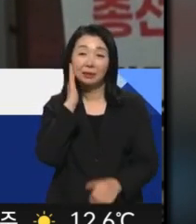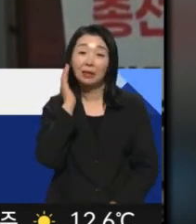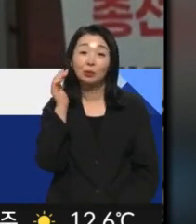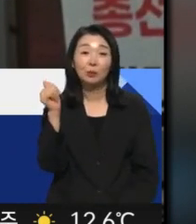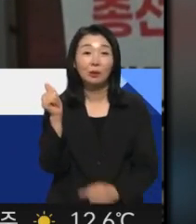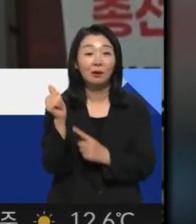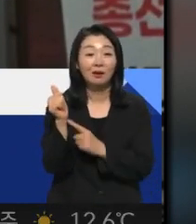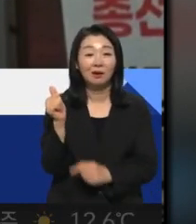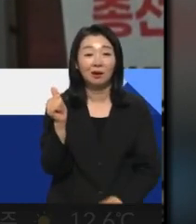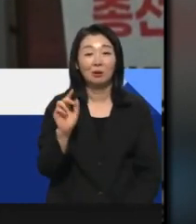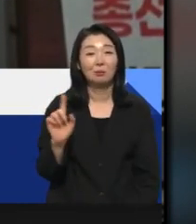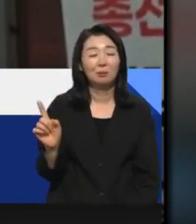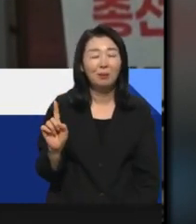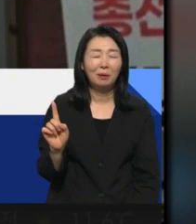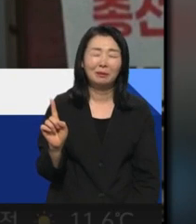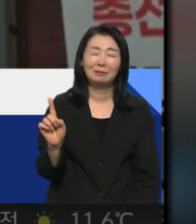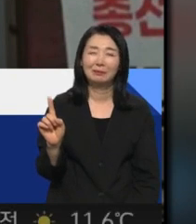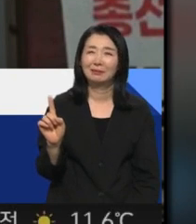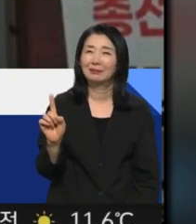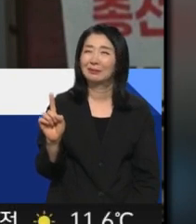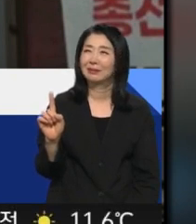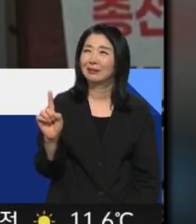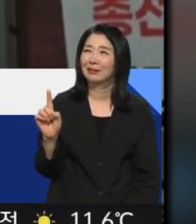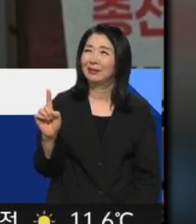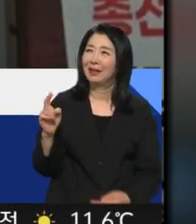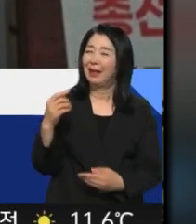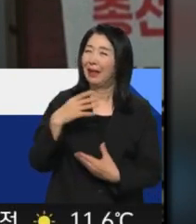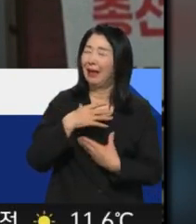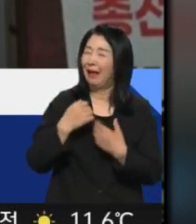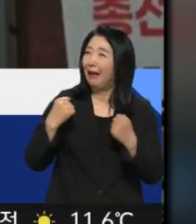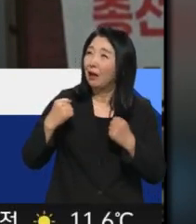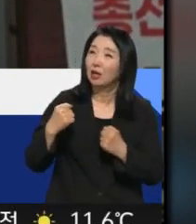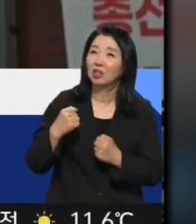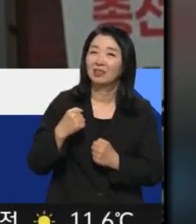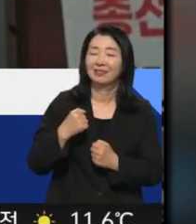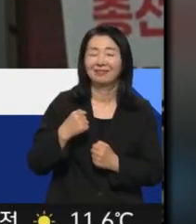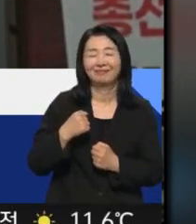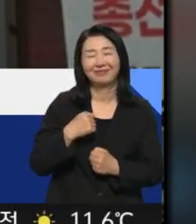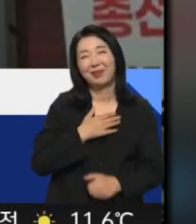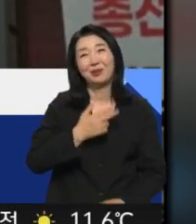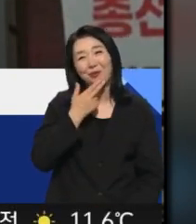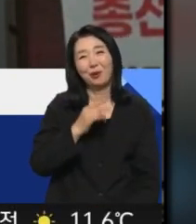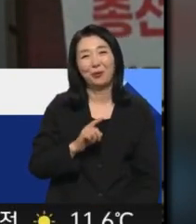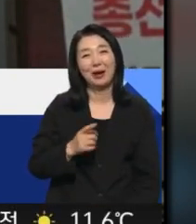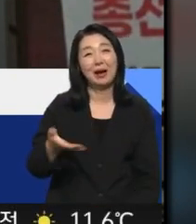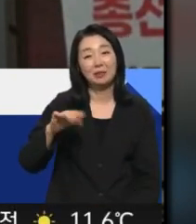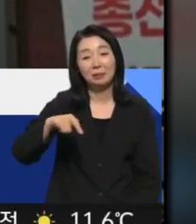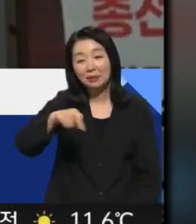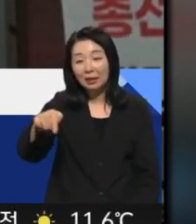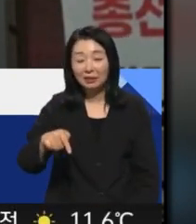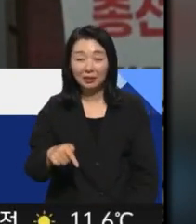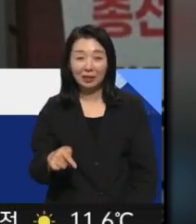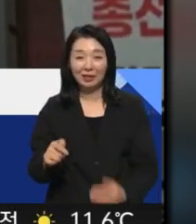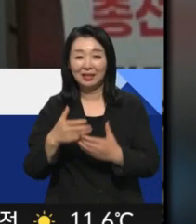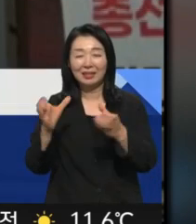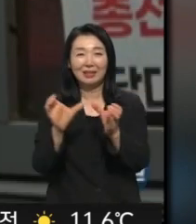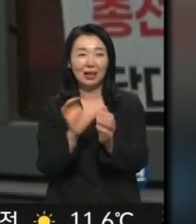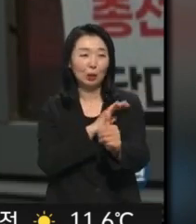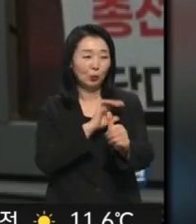대통령의 어떤 안위는 안중에도 없고 네. 자기들의 다음 공천이